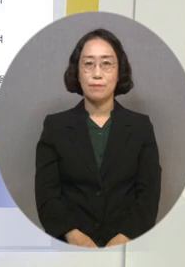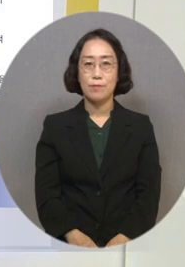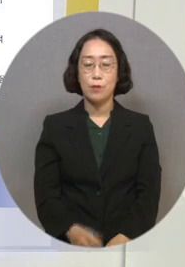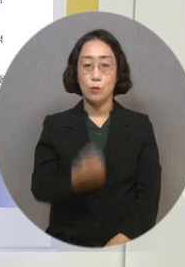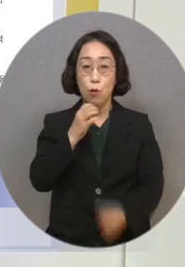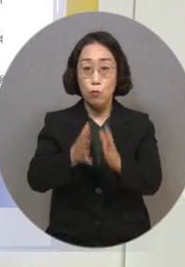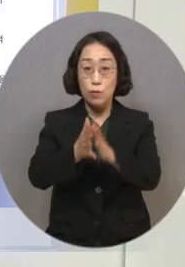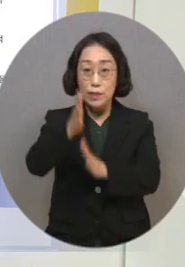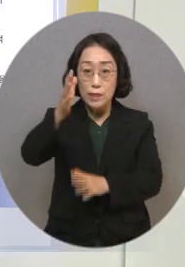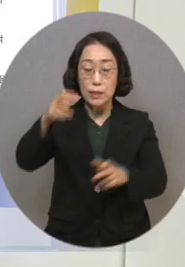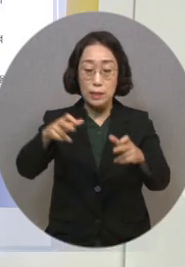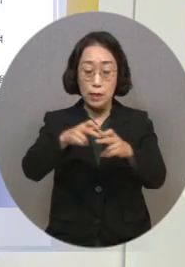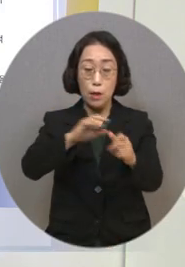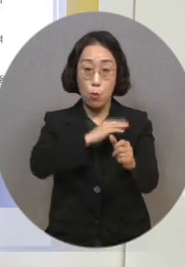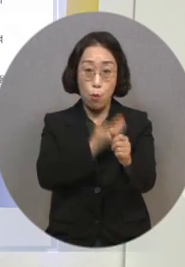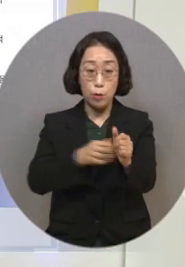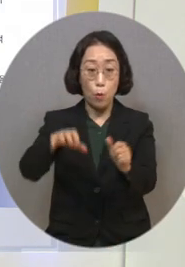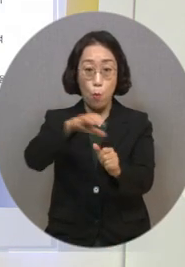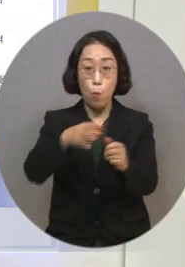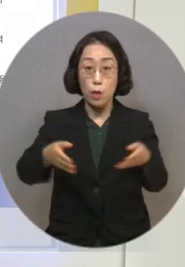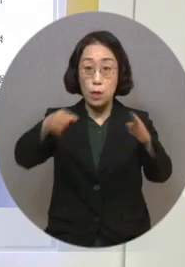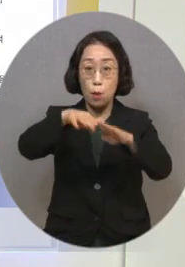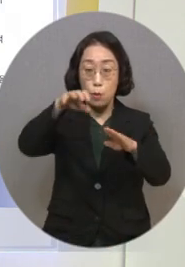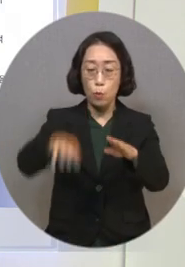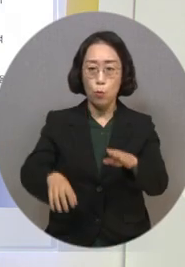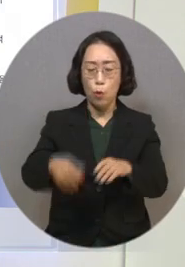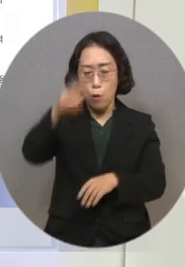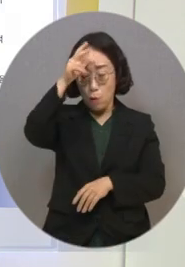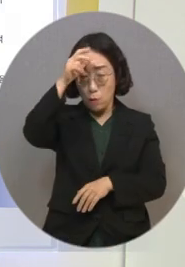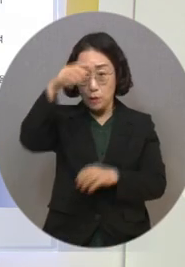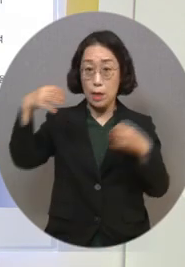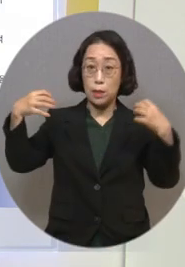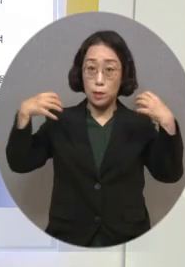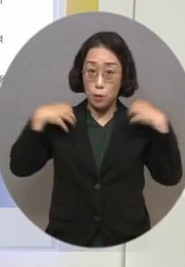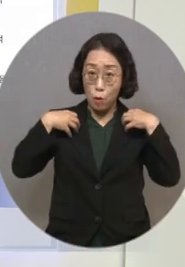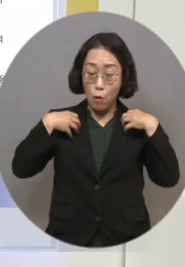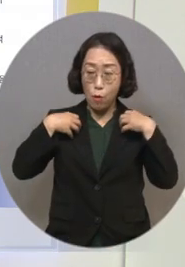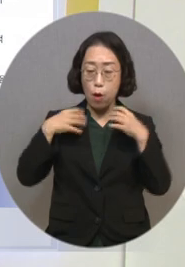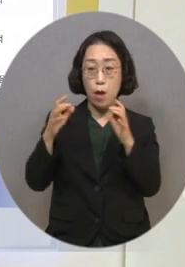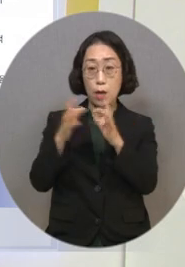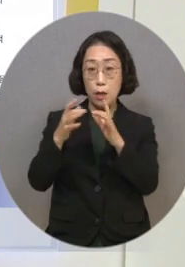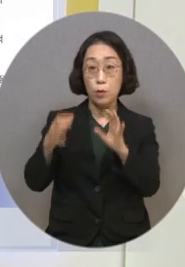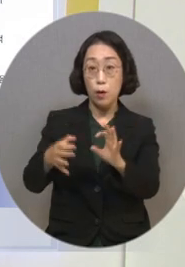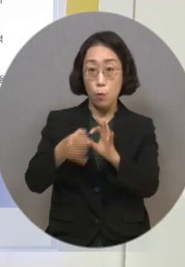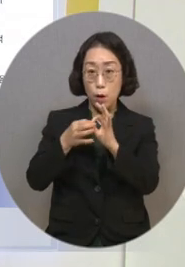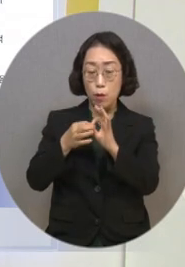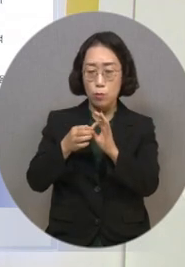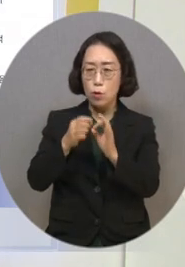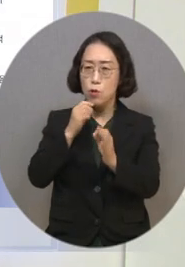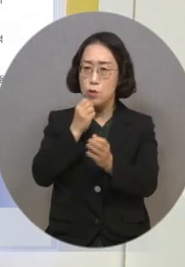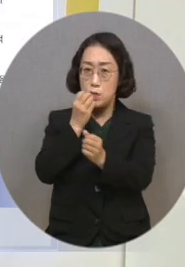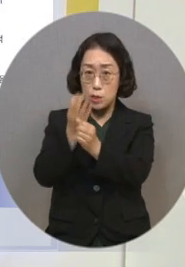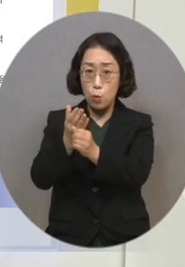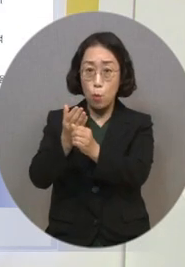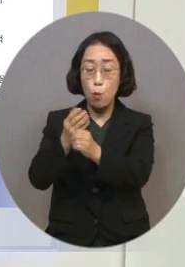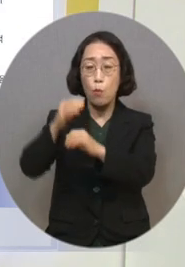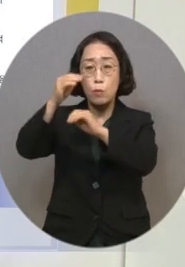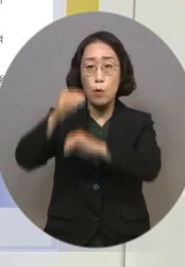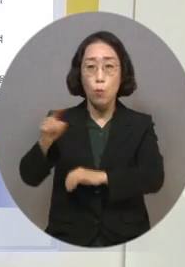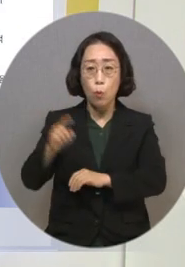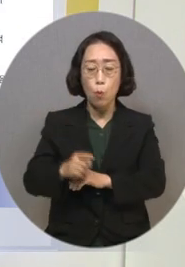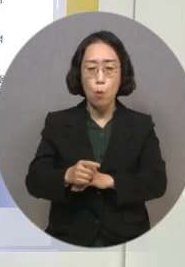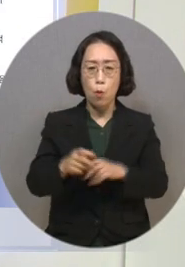서울시 장애권익 옹호 기관은 서울 경찰청 사이버수사대에이 온라인 플랫폼에서 다수의 장애인을